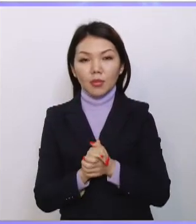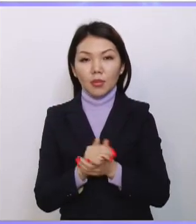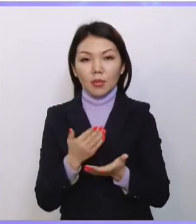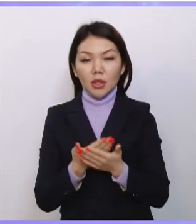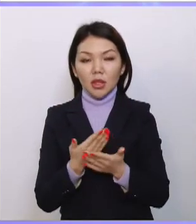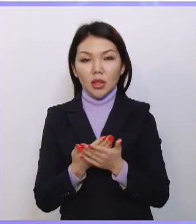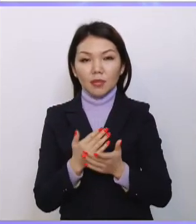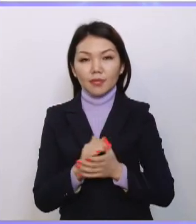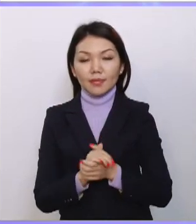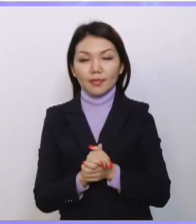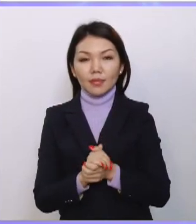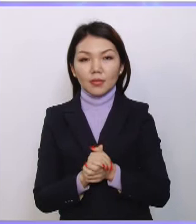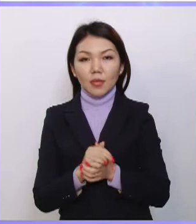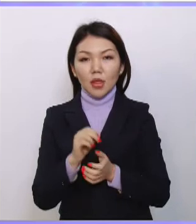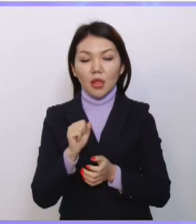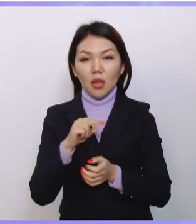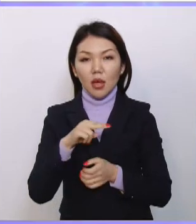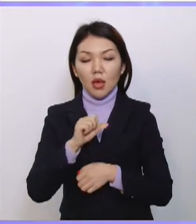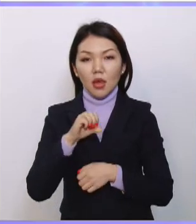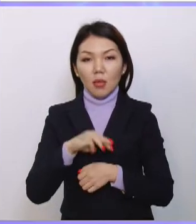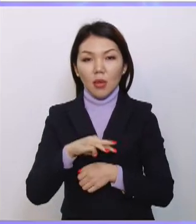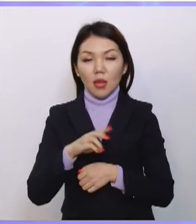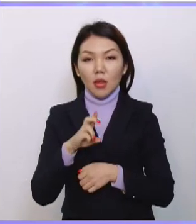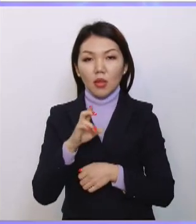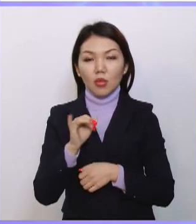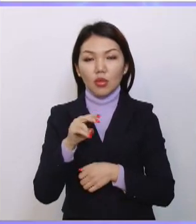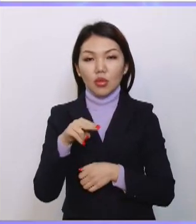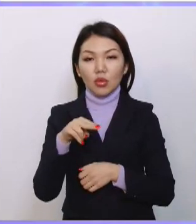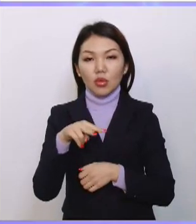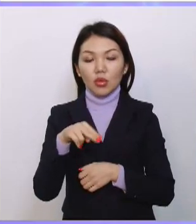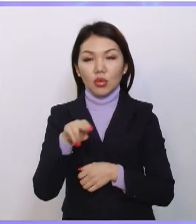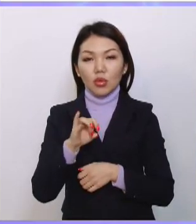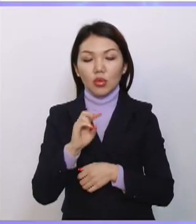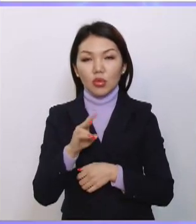Мисалы, апам бүлдүркөндөн сонун кыям жасады.